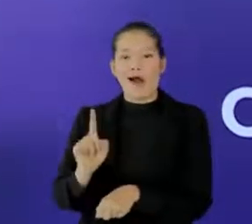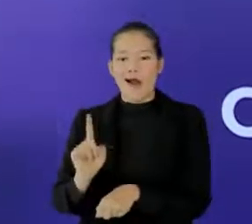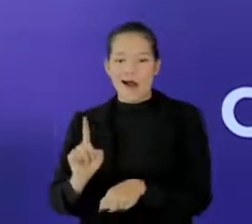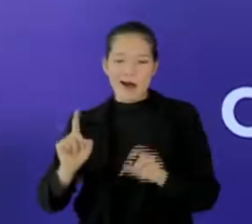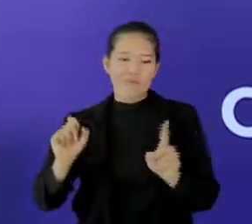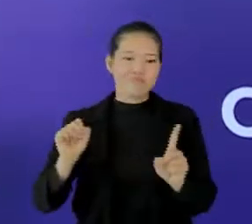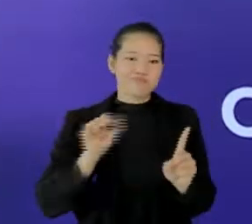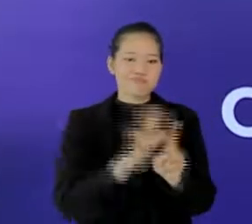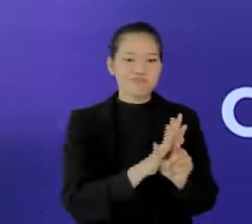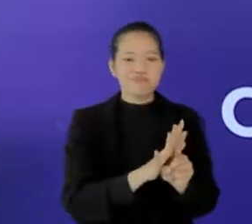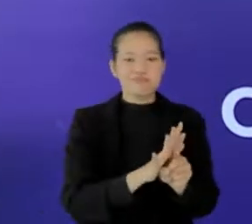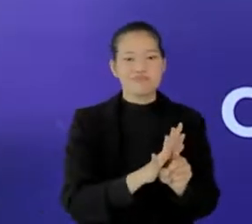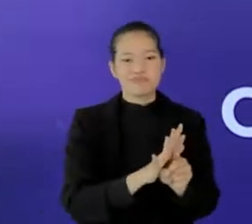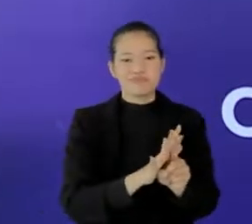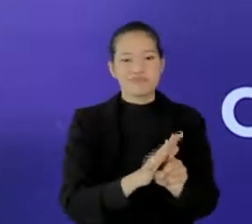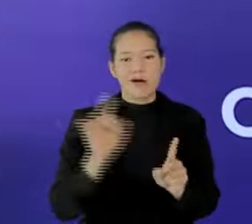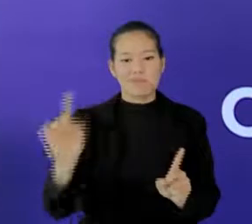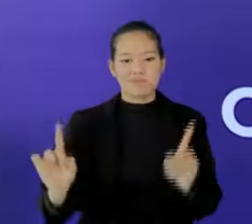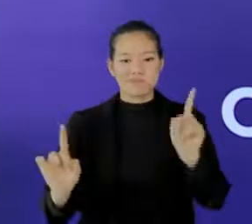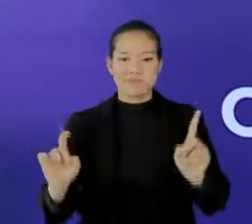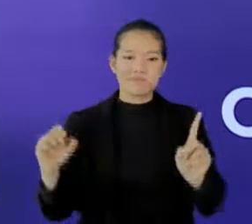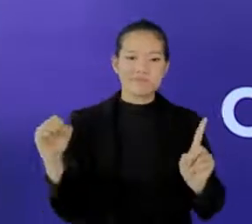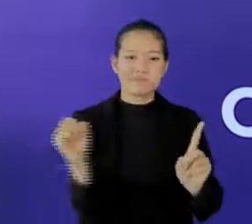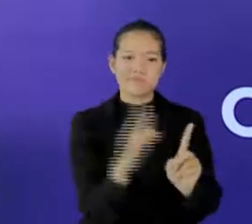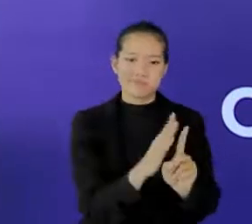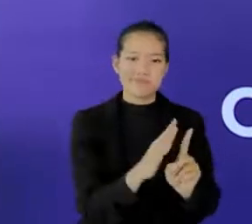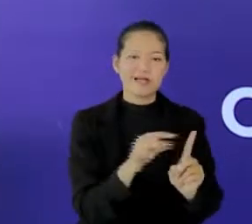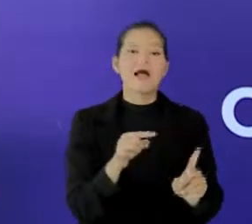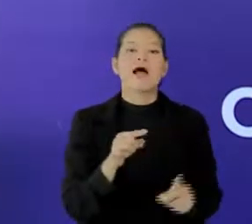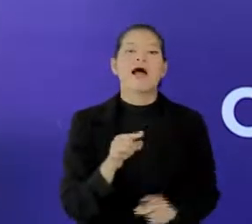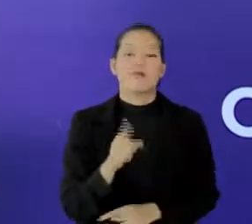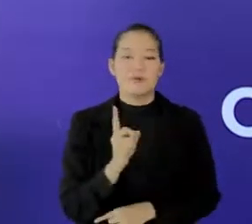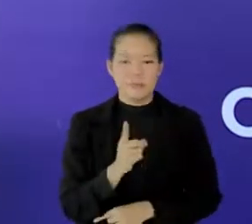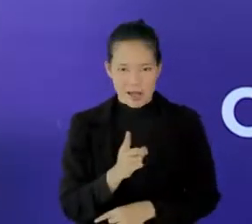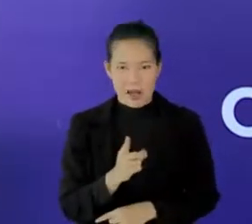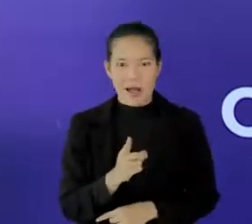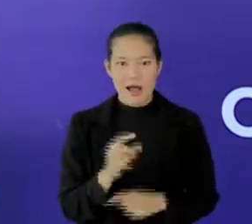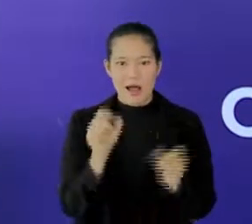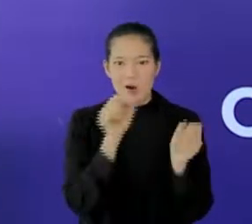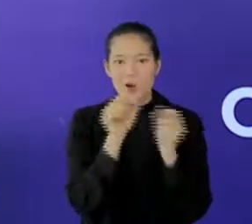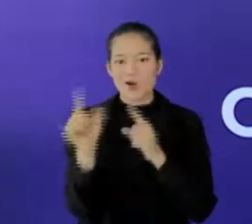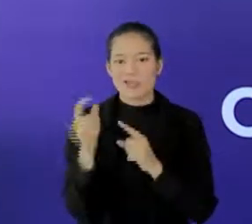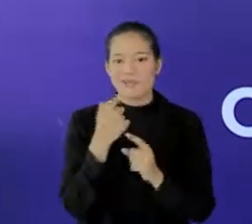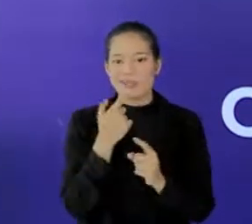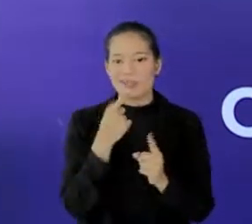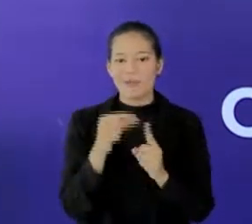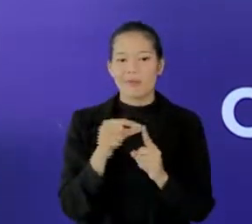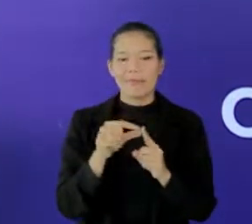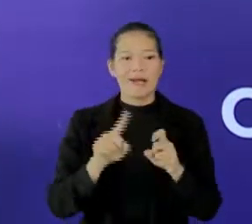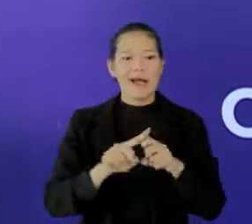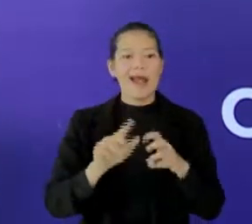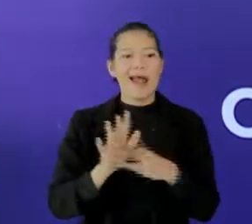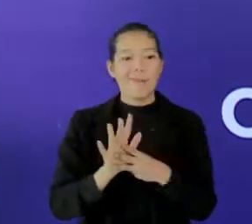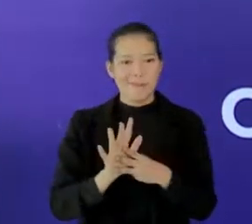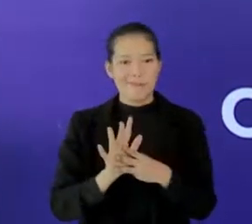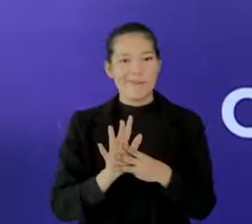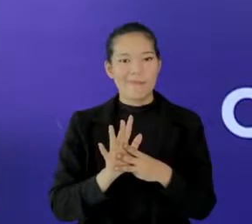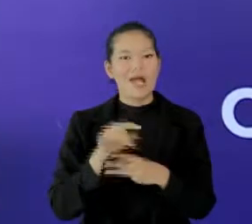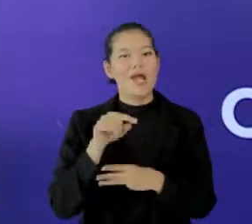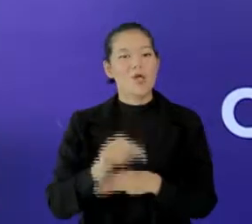melalui transmisi antar manusia. Oleh karenanya konsep PPKM ini menjadi